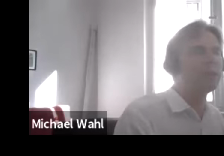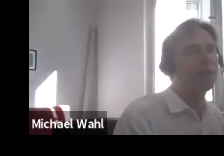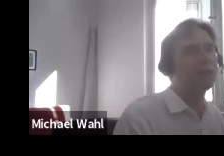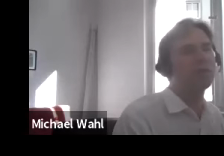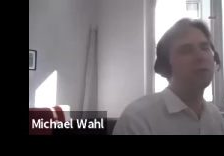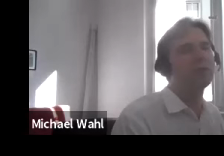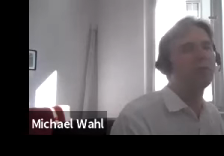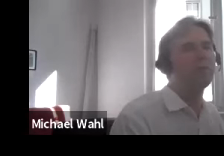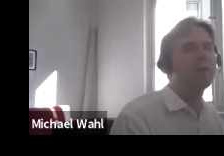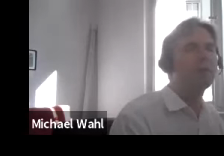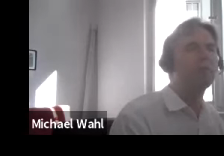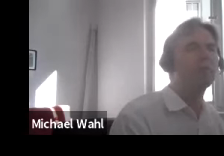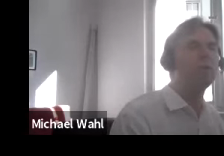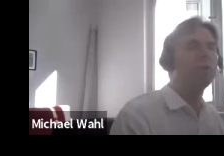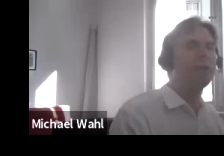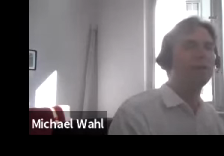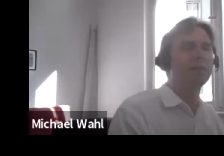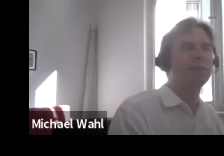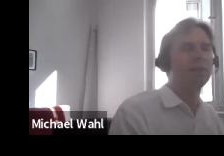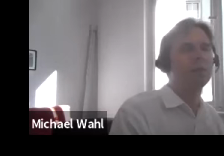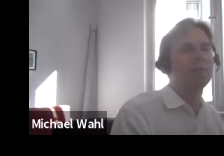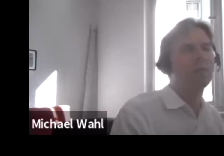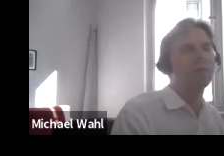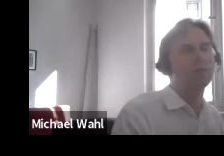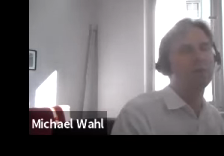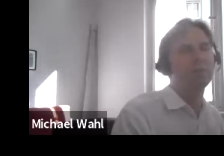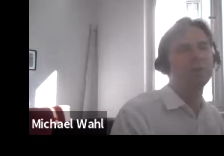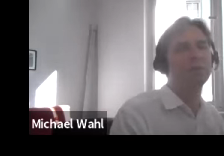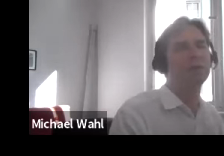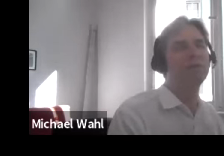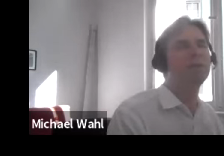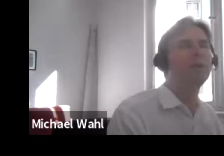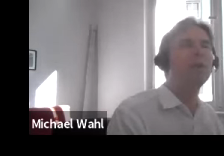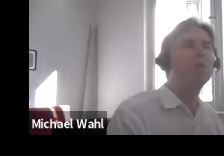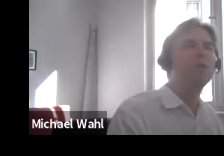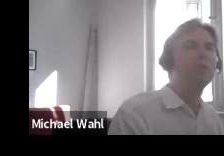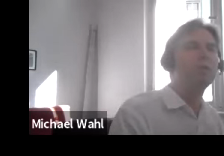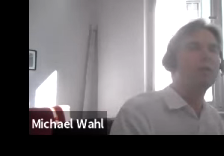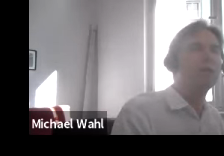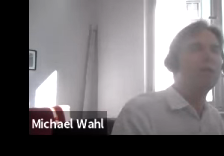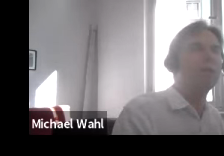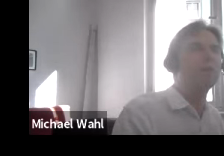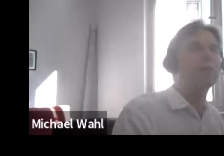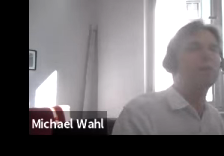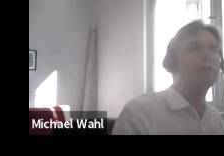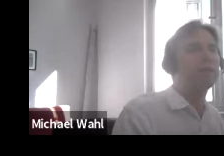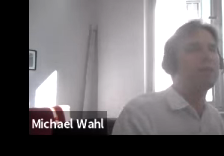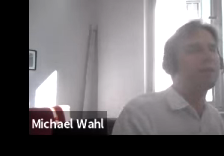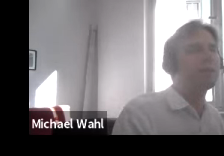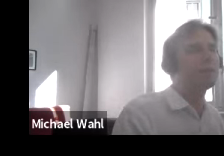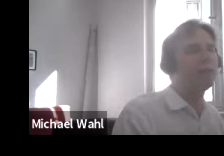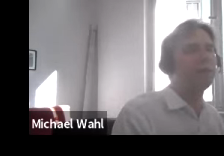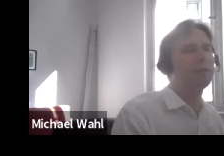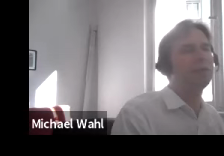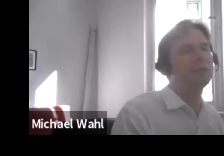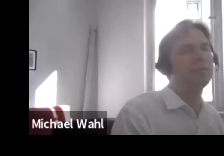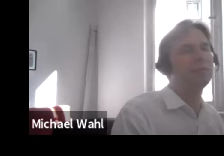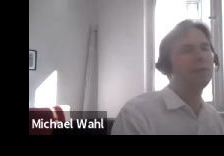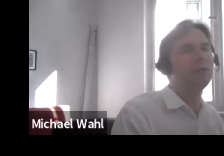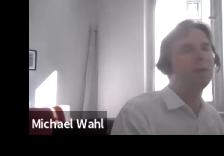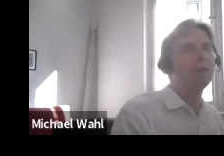des Internets. Und wenn wir jetzt vorhin den Graphen geschaut haben oder gesehen haben, die Demografie und hier die Digitalisierung, dann sind das sicherlich zwei Treiber,